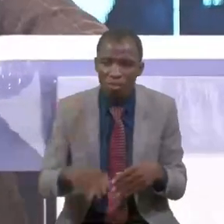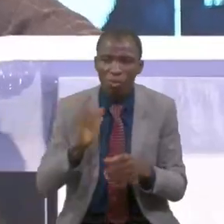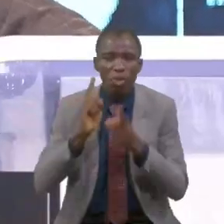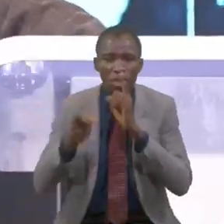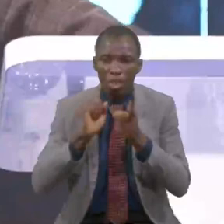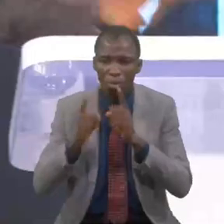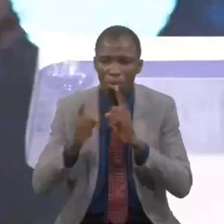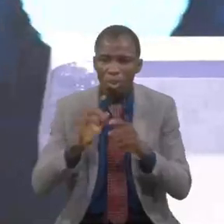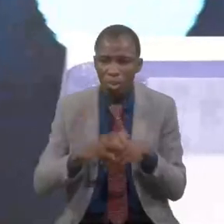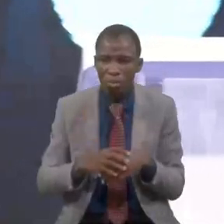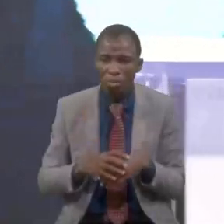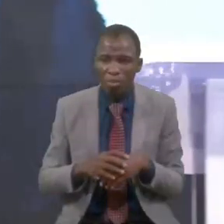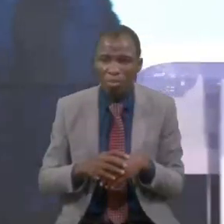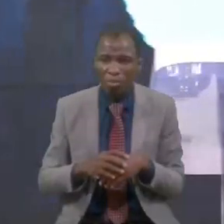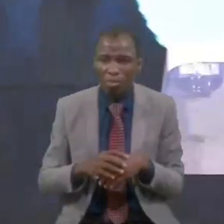médisance